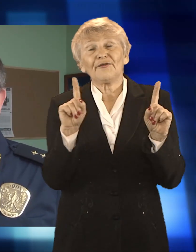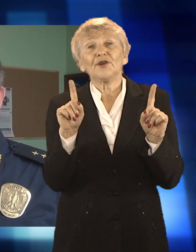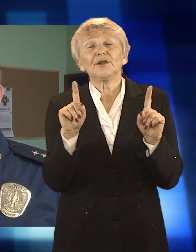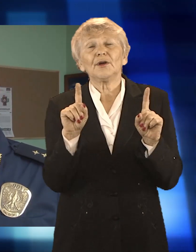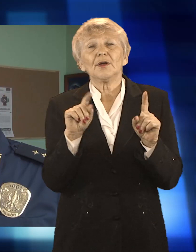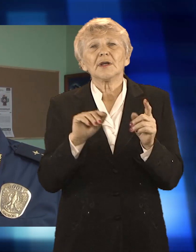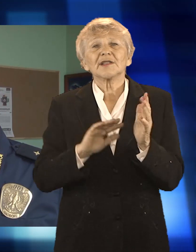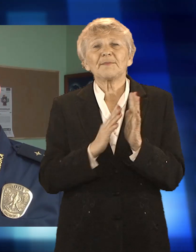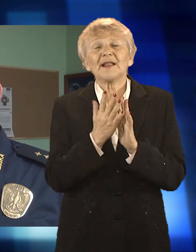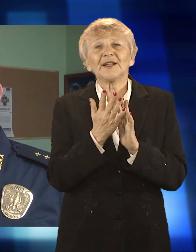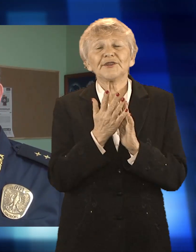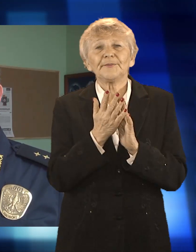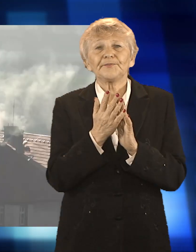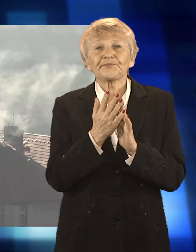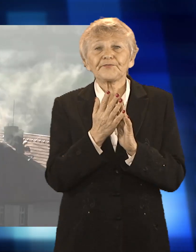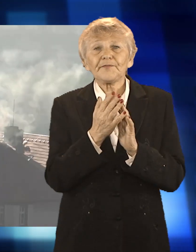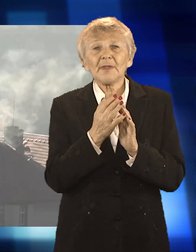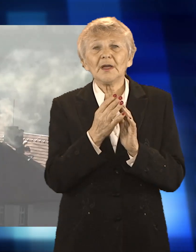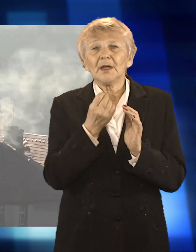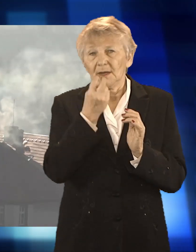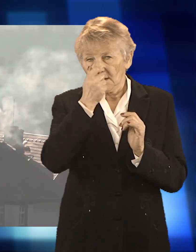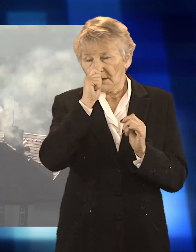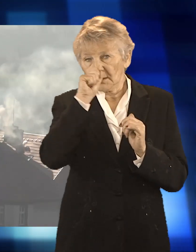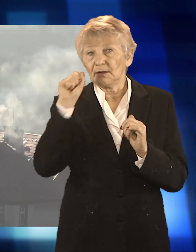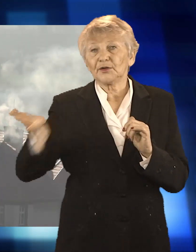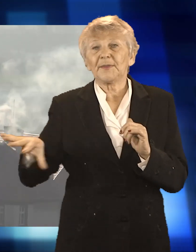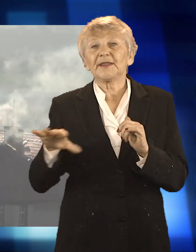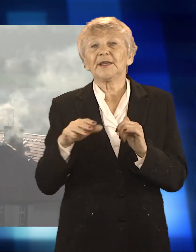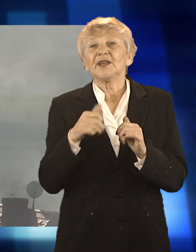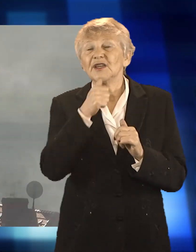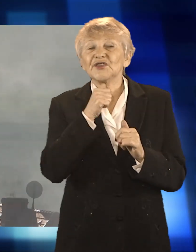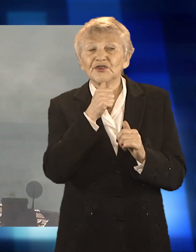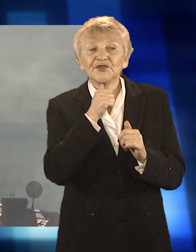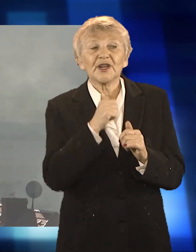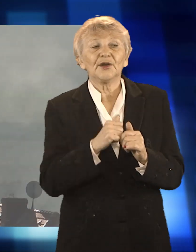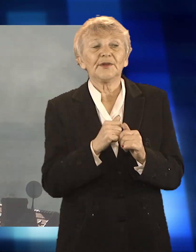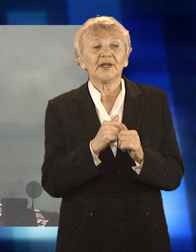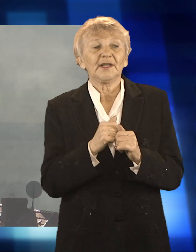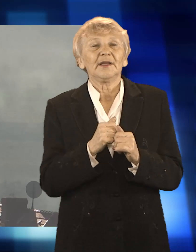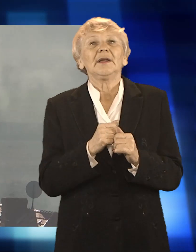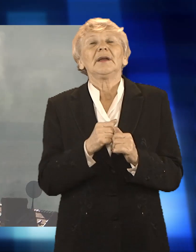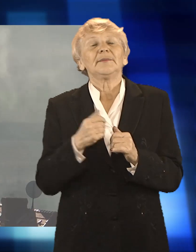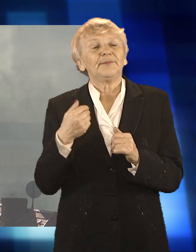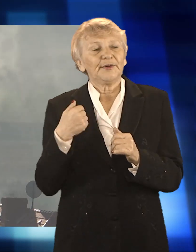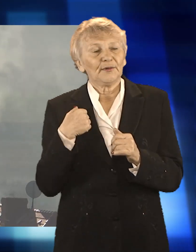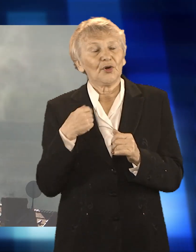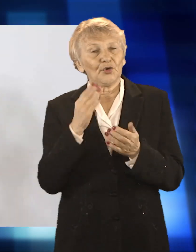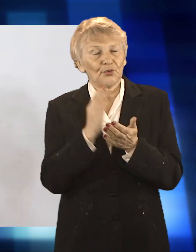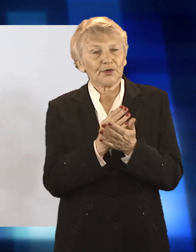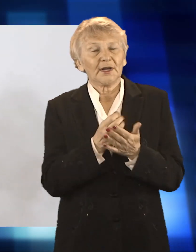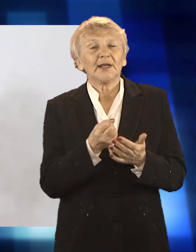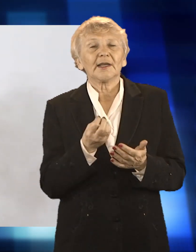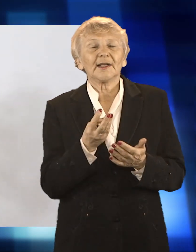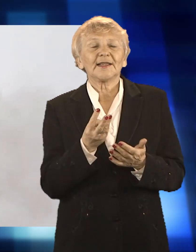zarówno w piecu, jak i na wolnym powietrzu. Żarty się skończyły, bo w odróżnieniu do lat ubiegłych strażnicy byli bezkompromisowi i nałożyli